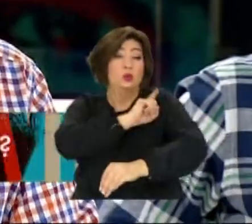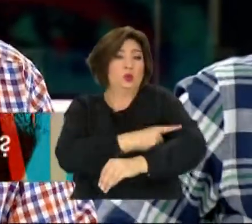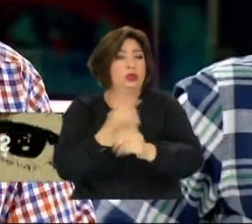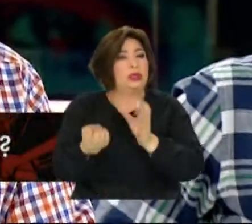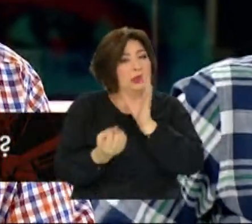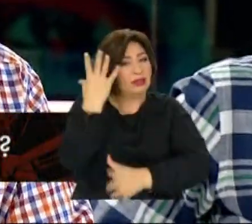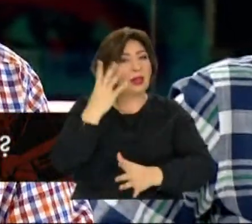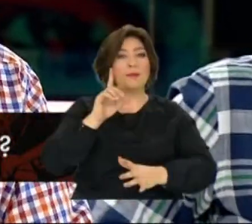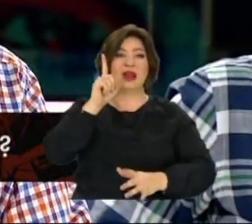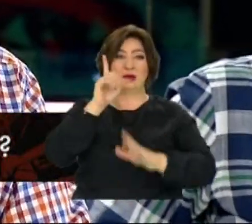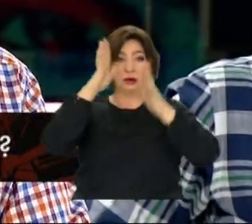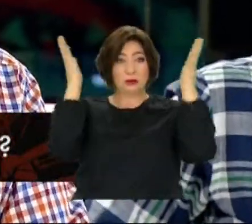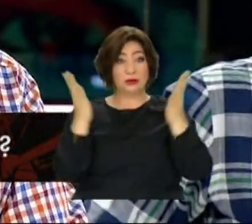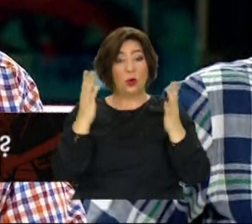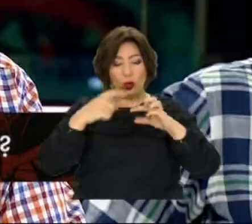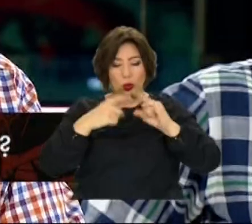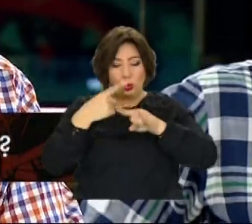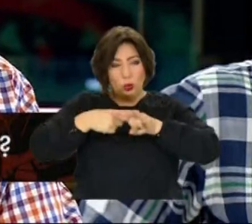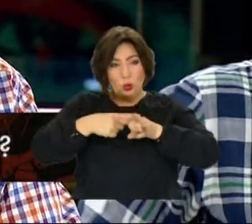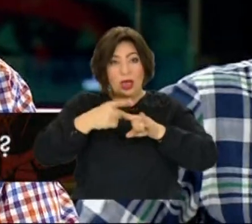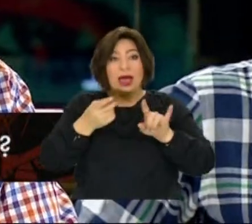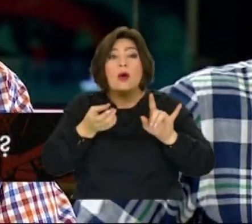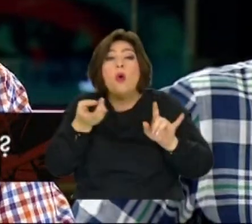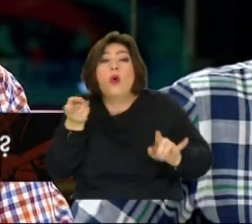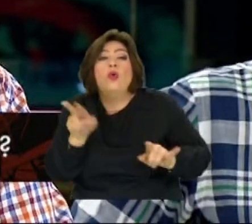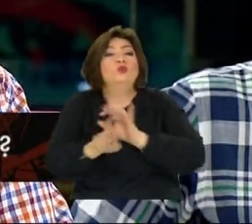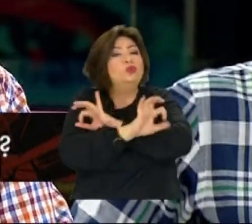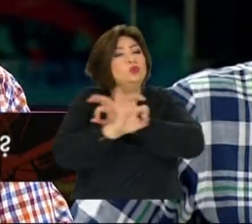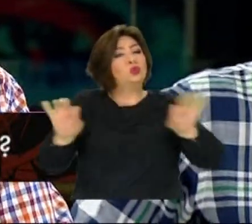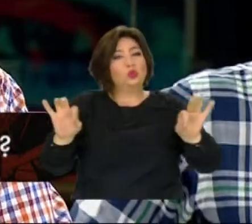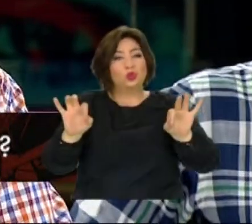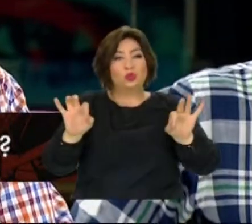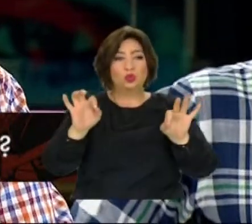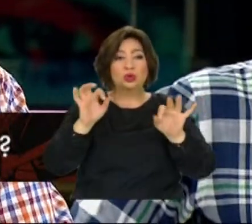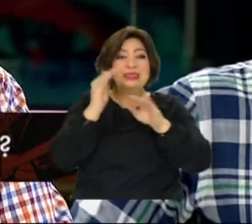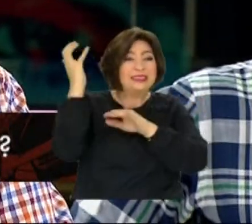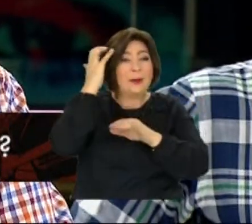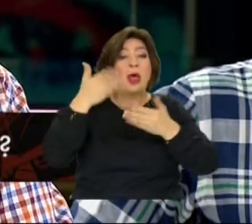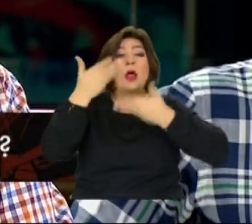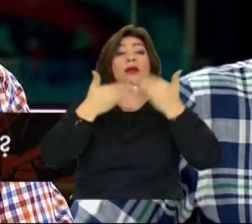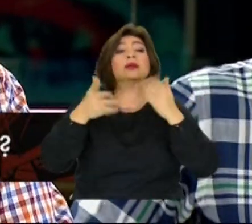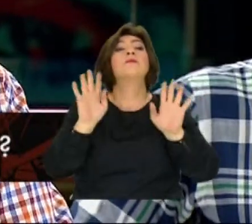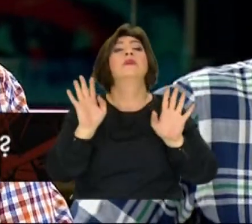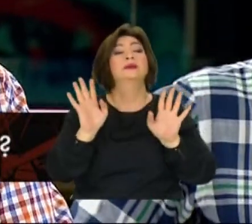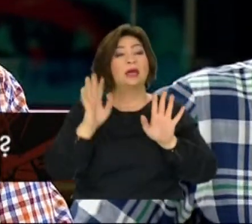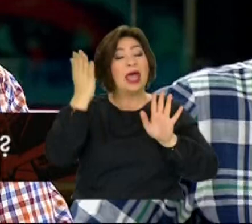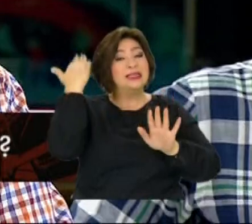yaratılış anlatılır. Yani ruhun kaçınılmaz olarak ölümsüzlük özelliğine sahip olması temelinde açıklanmaz. Bu Platon'da veya eski Yunan'da benzer bir